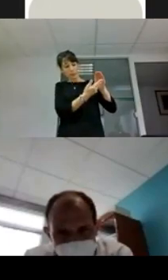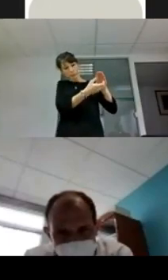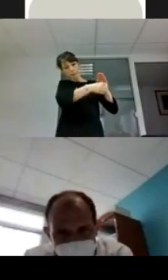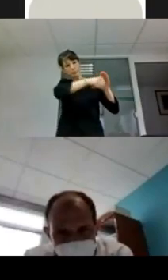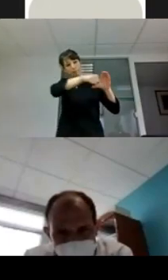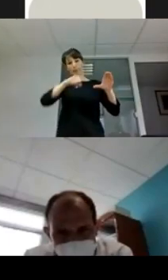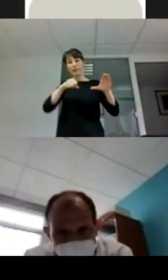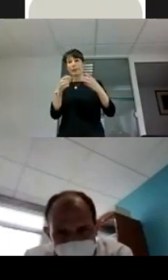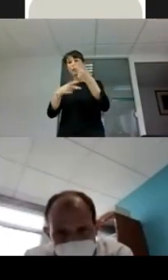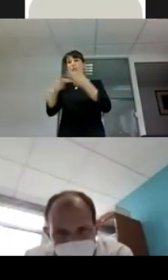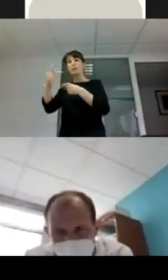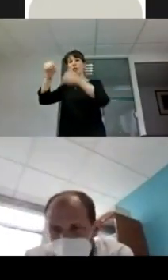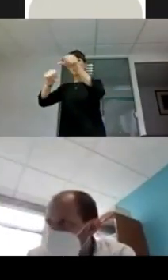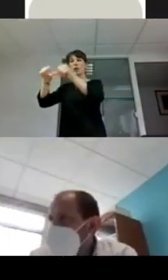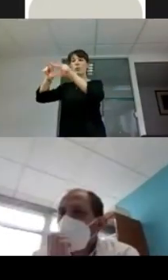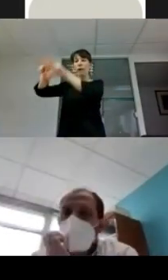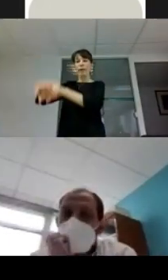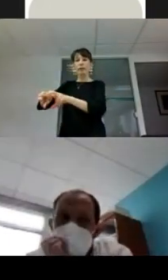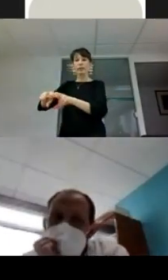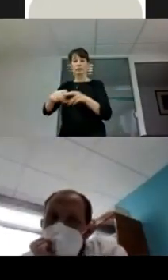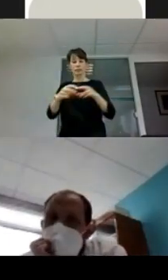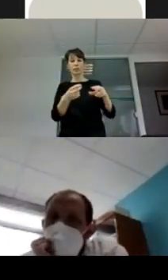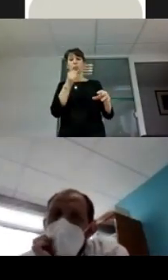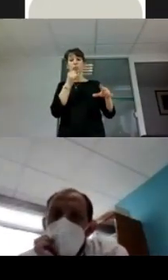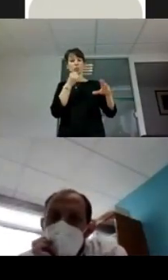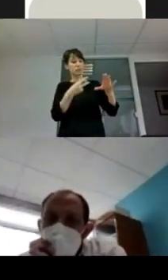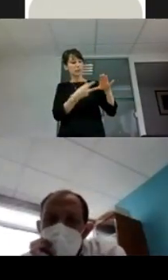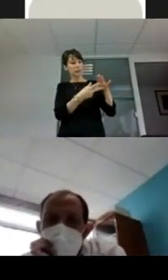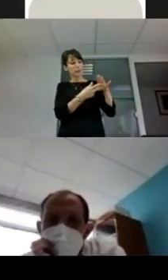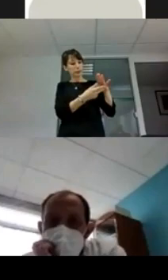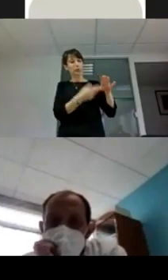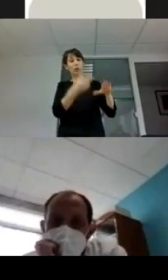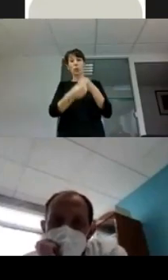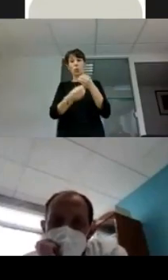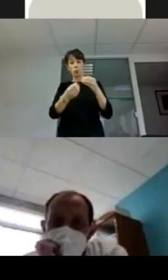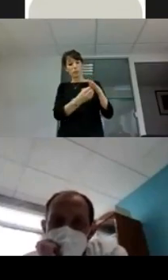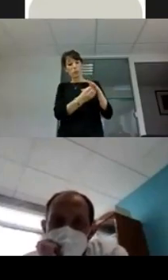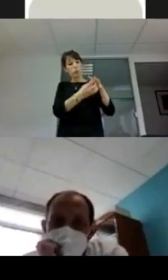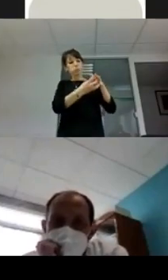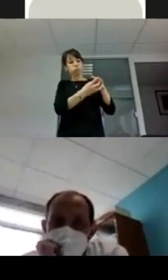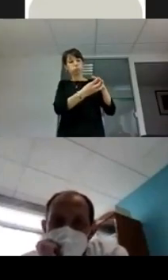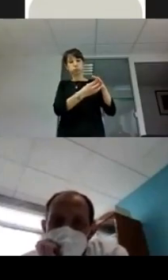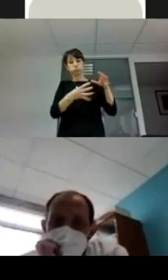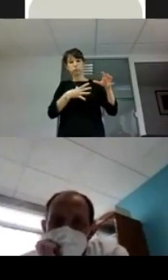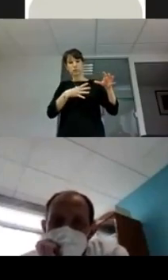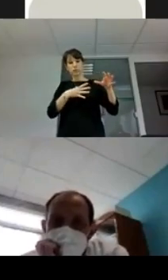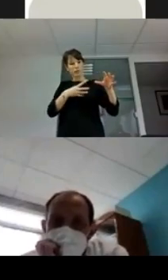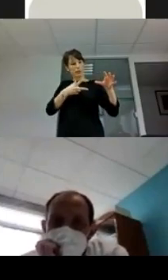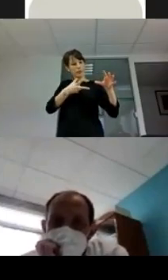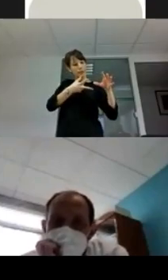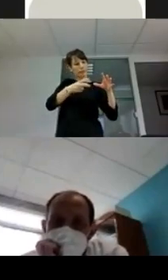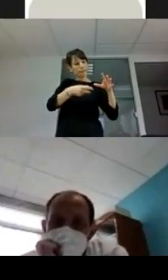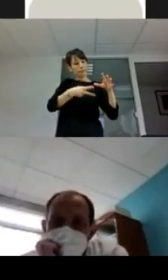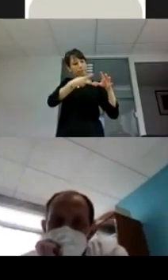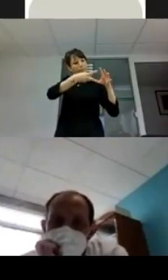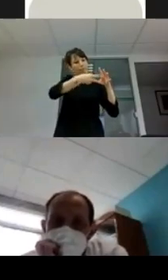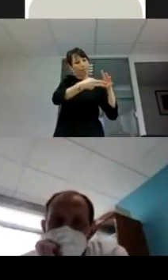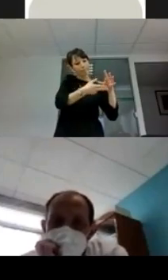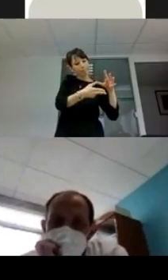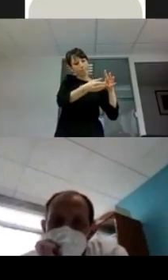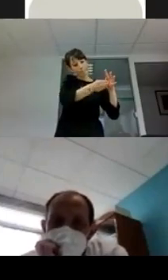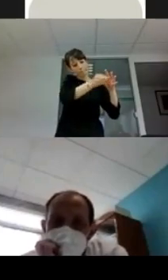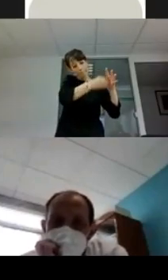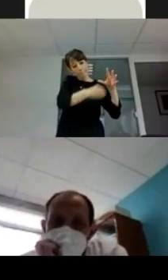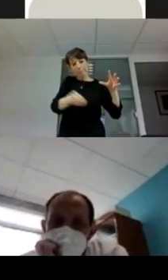on les enlève pour les envoyer au laboratoire pour une analyse. Alors les tout petits, on les arrache avec une pince, et les plus gros avec une anse,